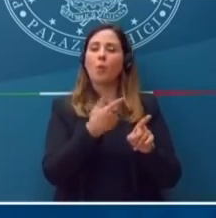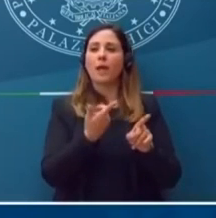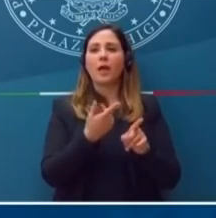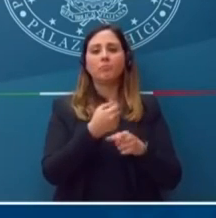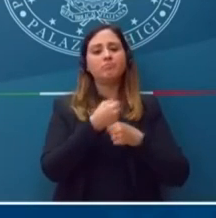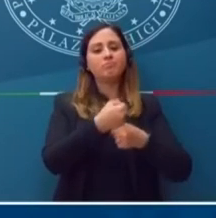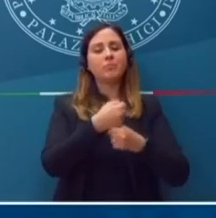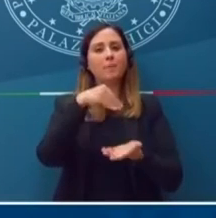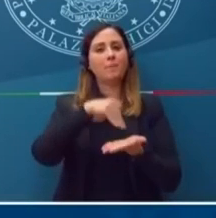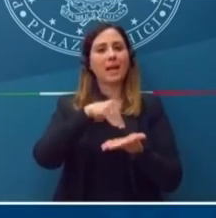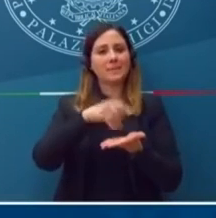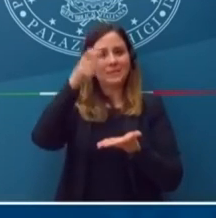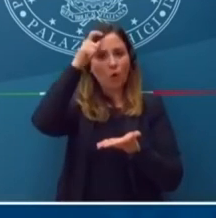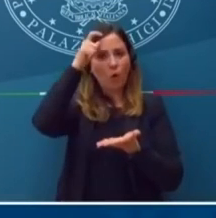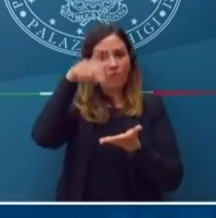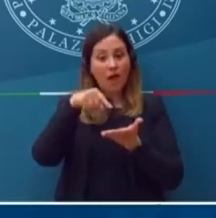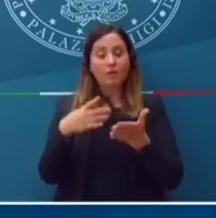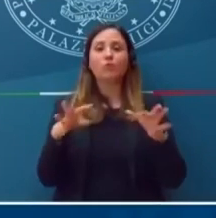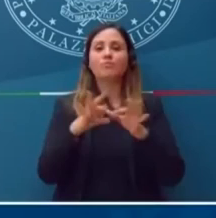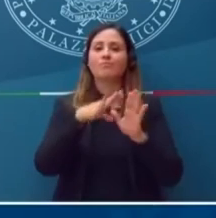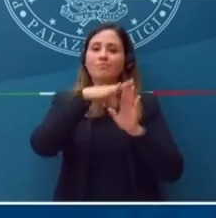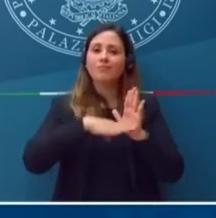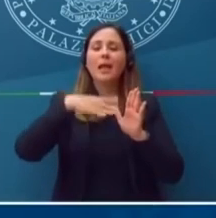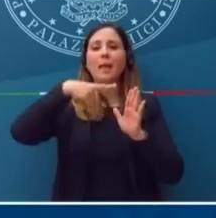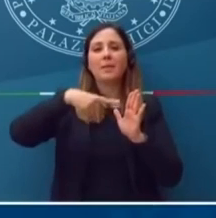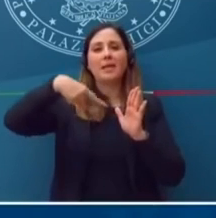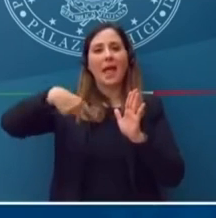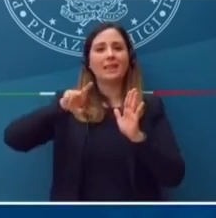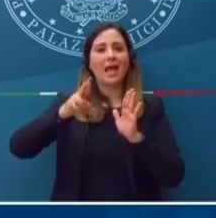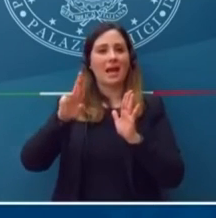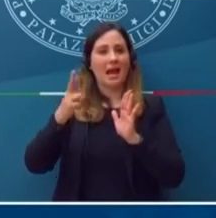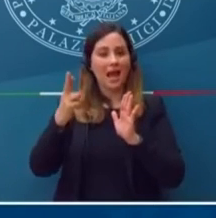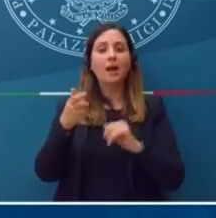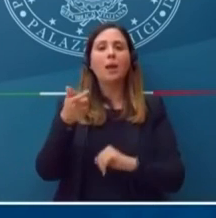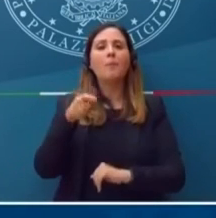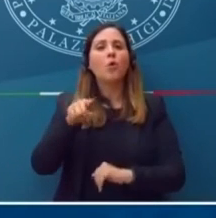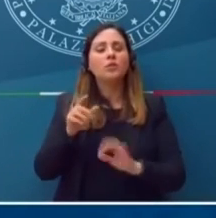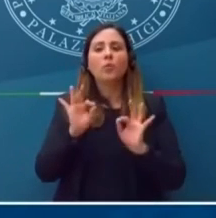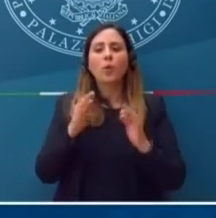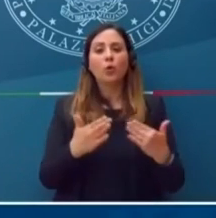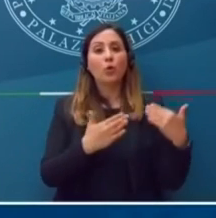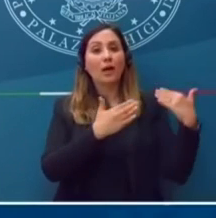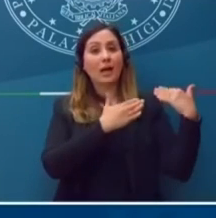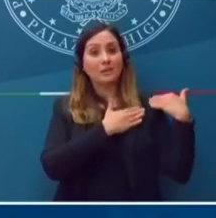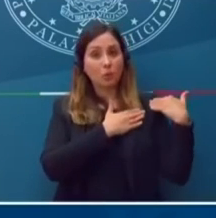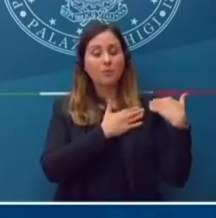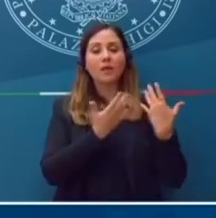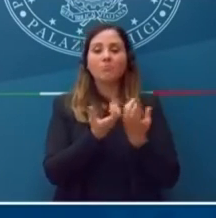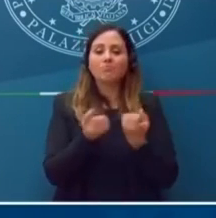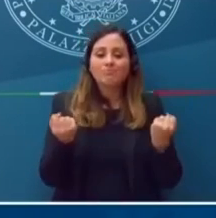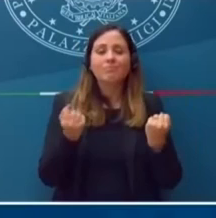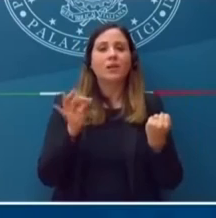nel PNRR, perché poi la responsabilità dell'attuazione del piano sta in capo agli enti